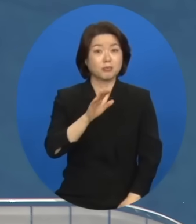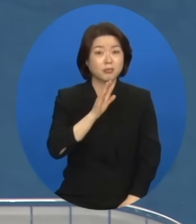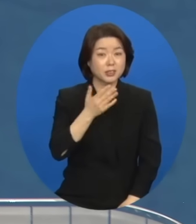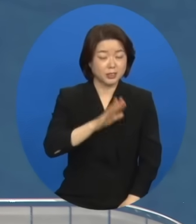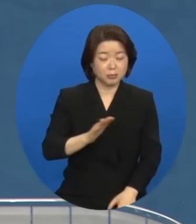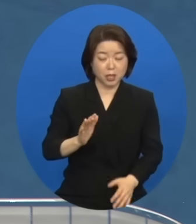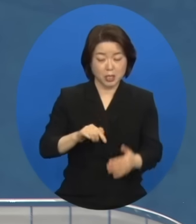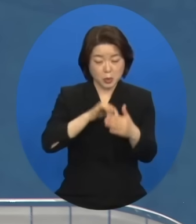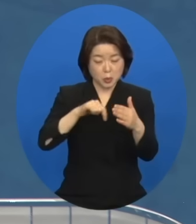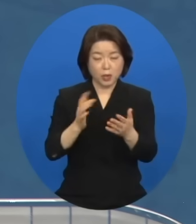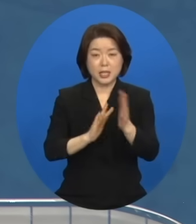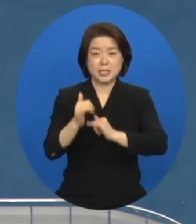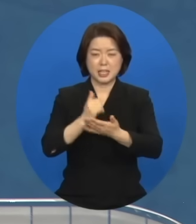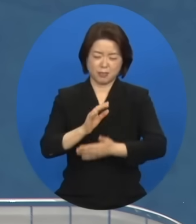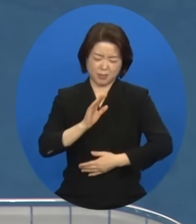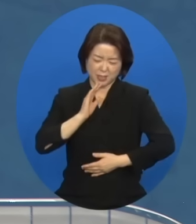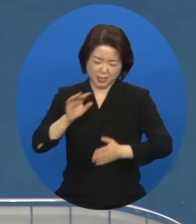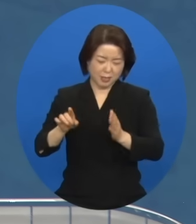믿는 사람은 아닌 거예요.